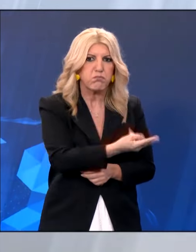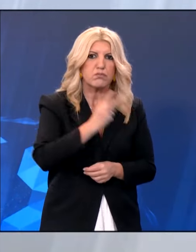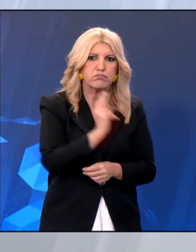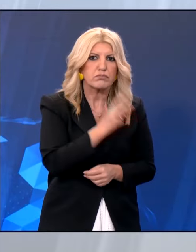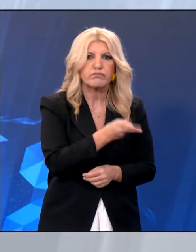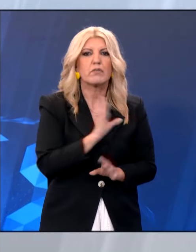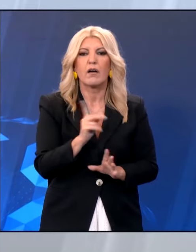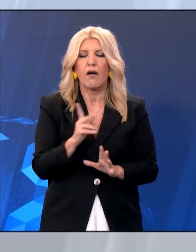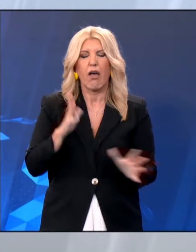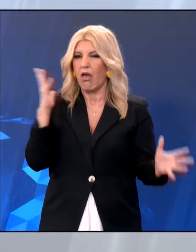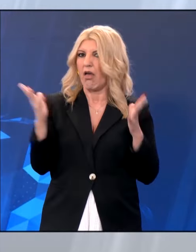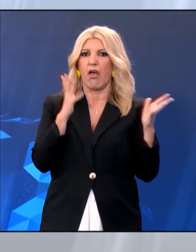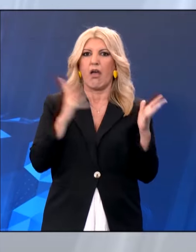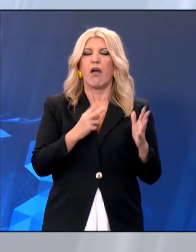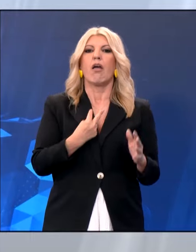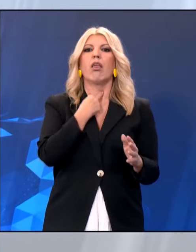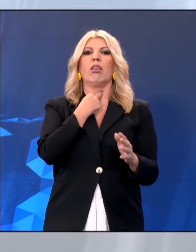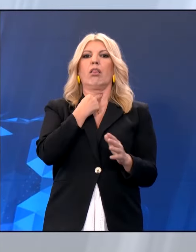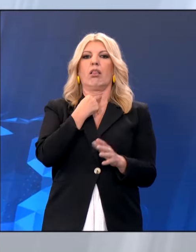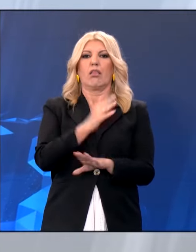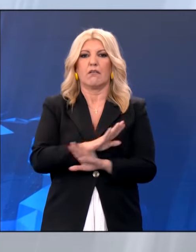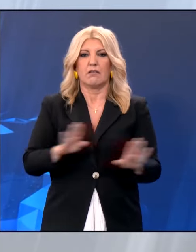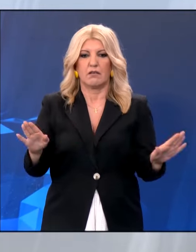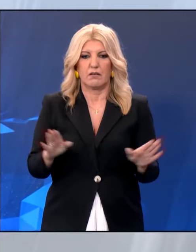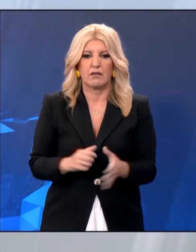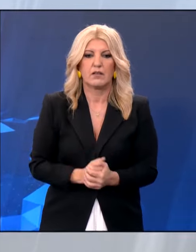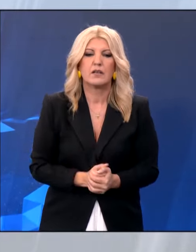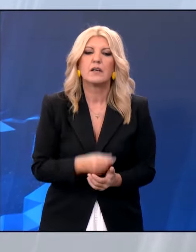of Democrats was at first shock,